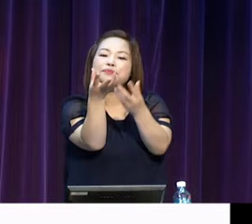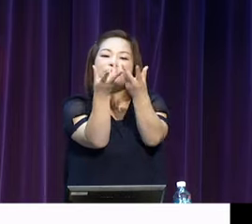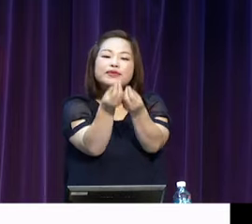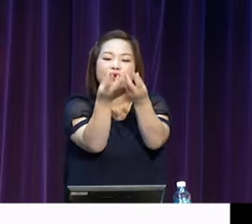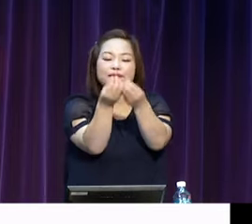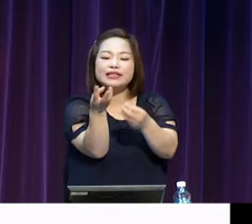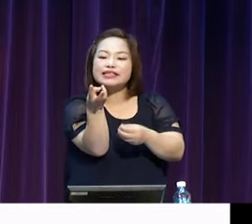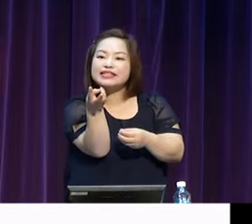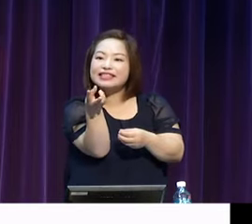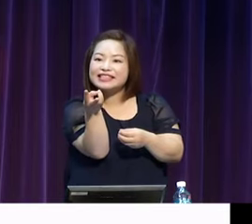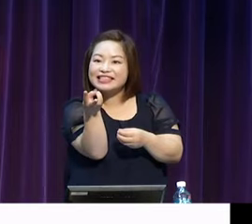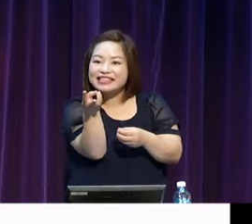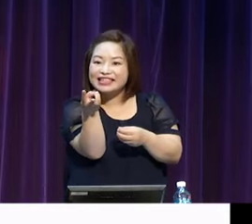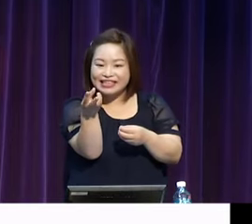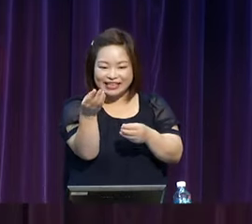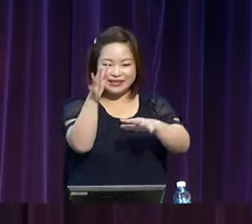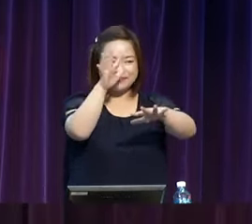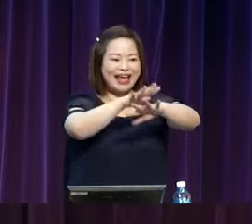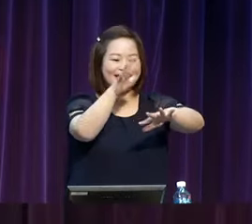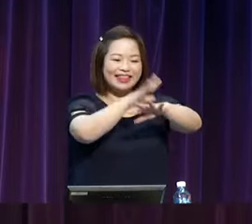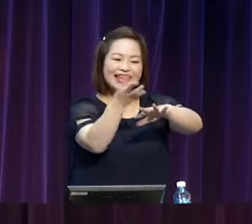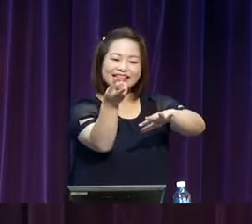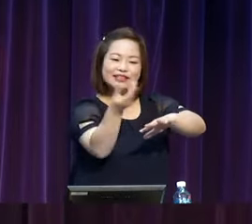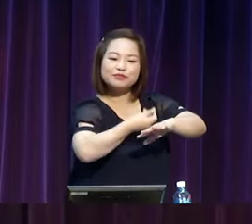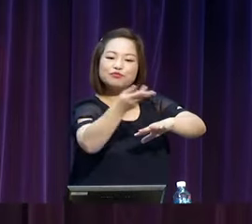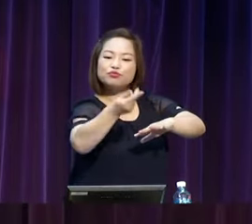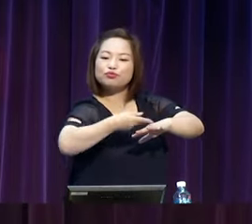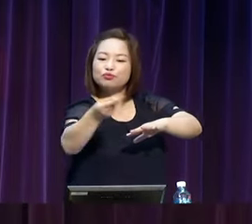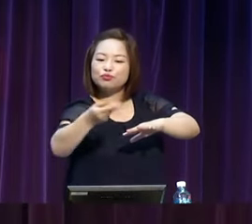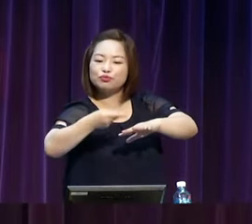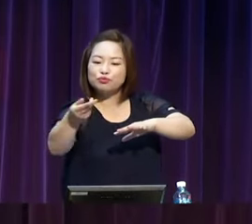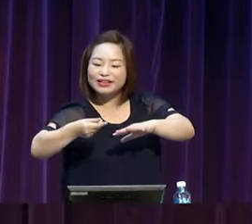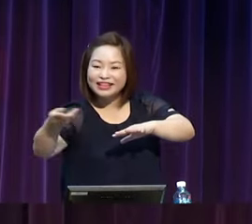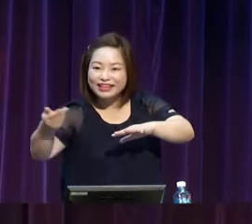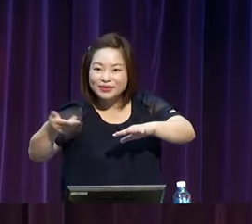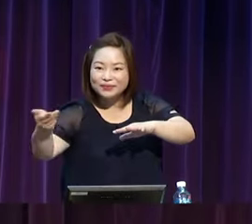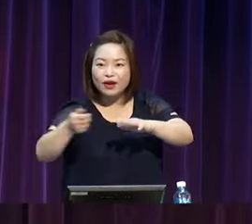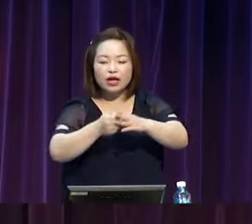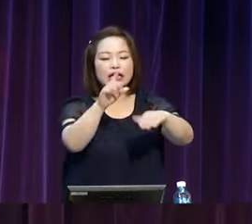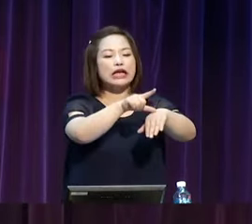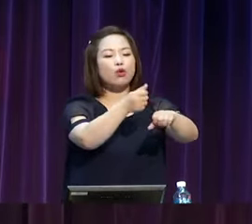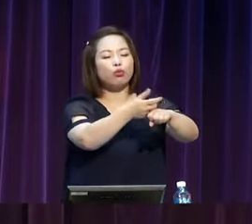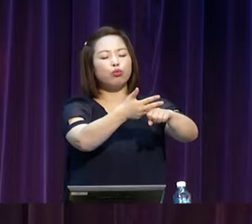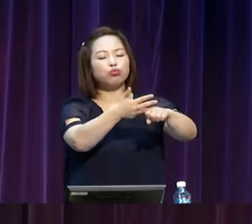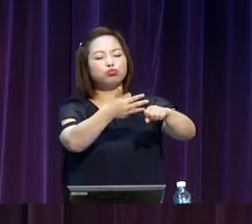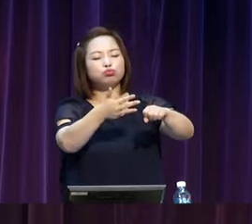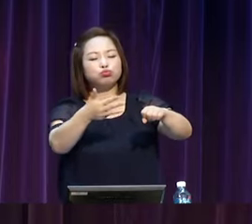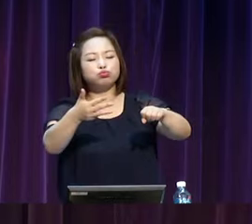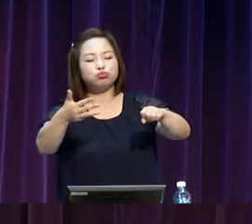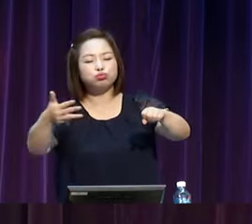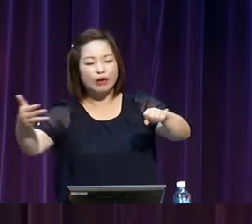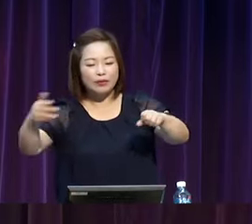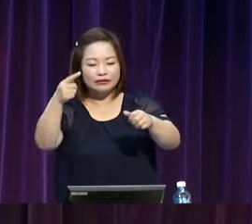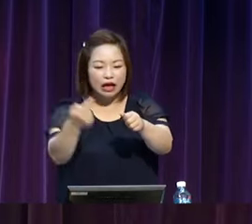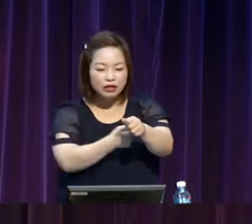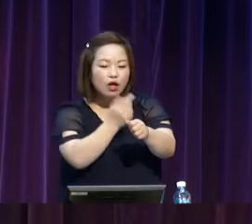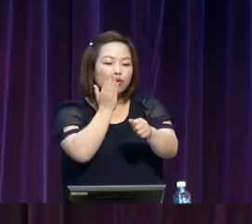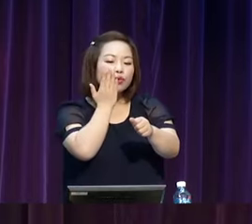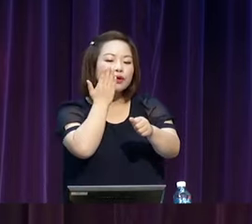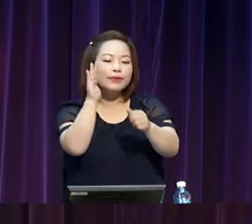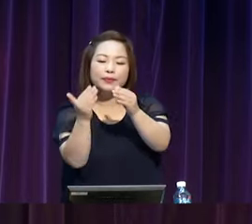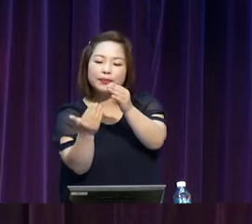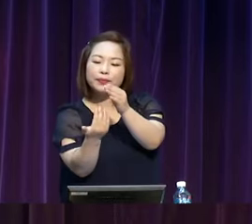겁니다. 씨앗을 뿌립니다. 그러면 이제 자라겠죠. 이 생활 구원은